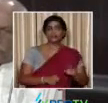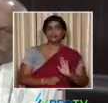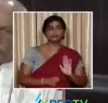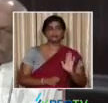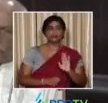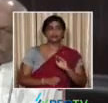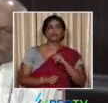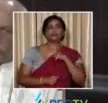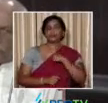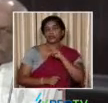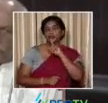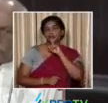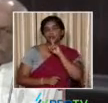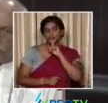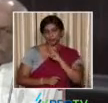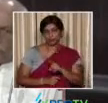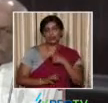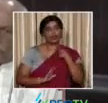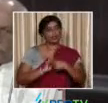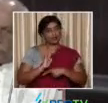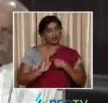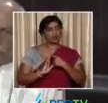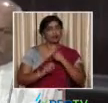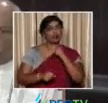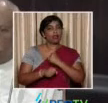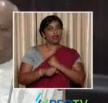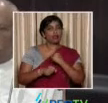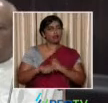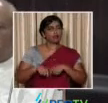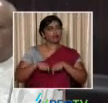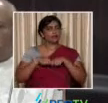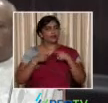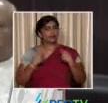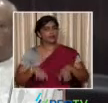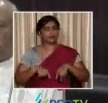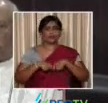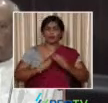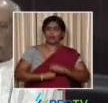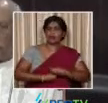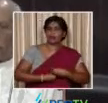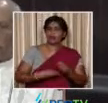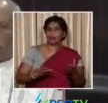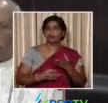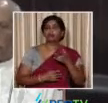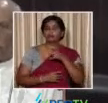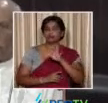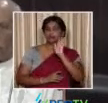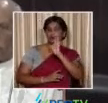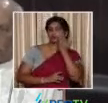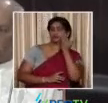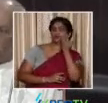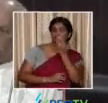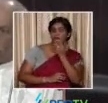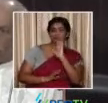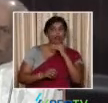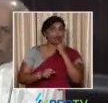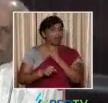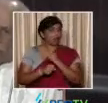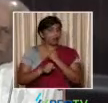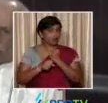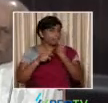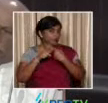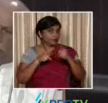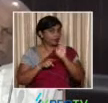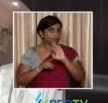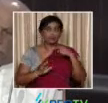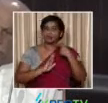මම මෙහෙම කිව්වා මේ රටේ ආණ්ඩු නාස්තිකාර වියදම් කළා කියා කෙනෙකුට හිතන්න පුළුවන්. ආණ්ඩුව විතරක් නෙමෙයි